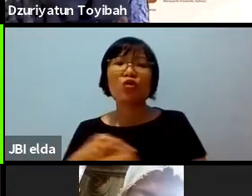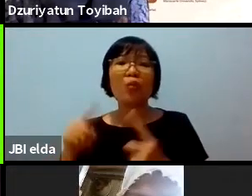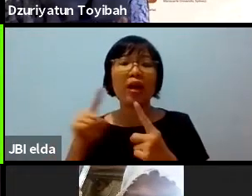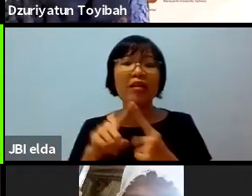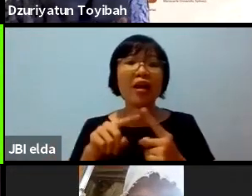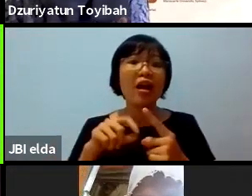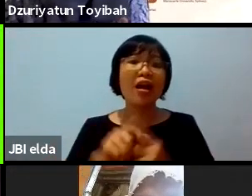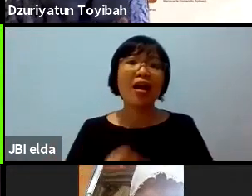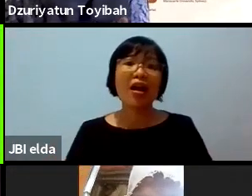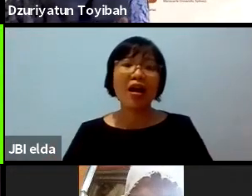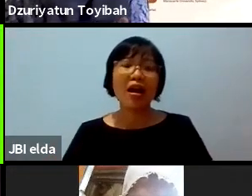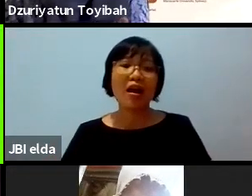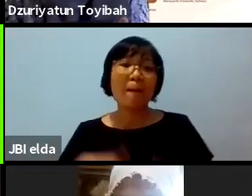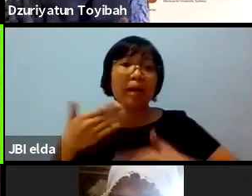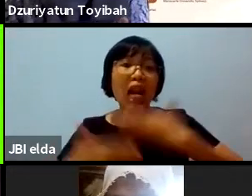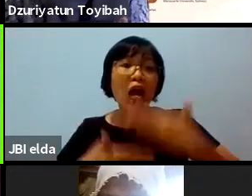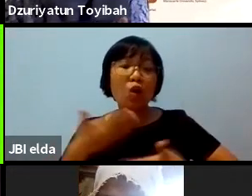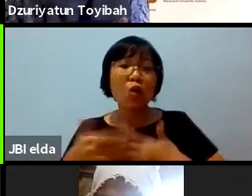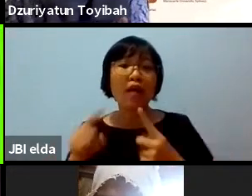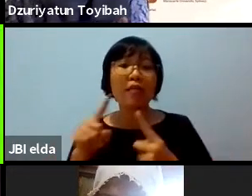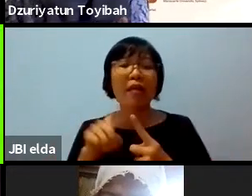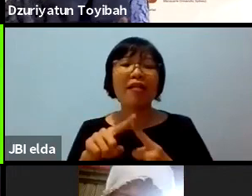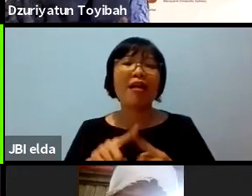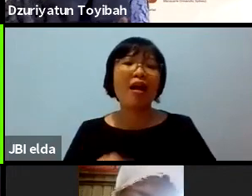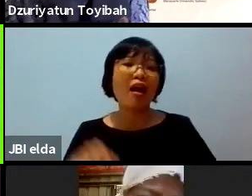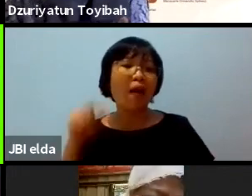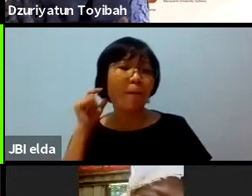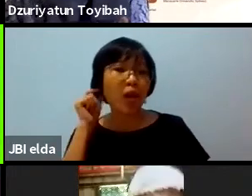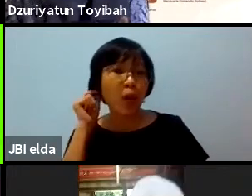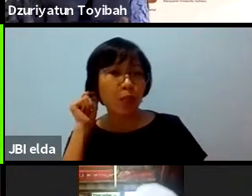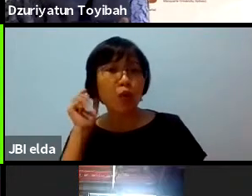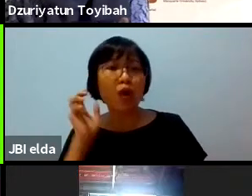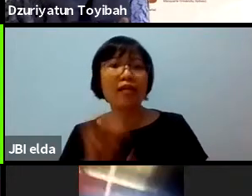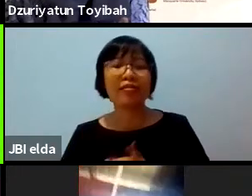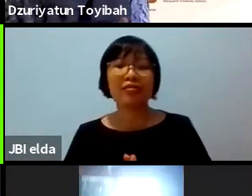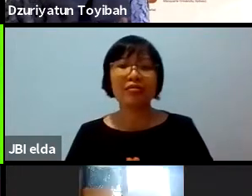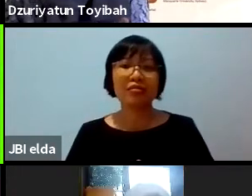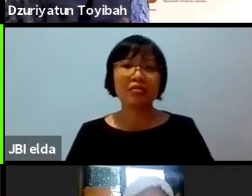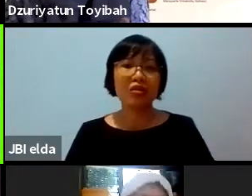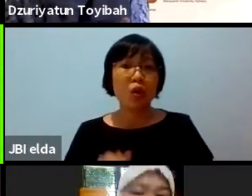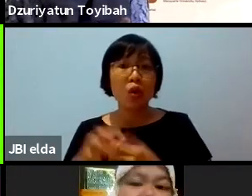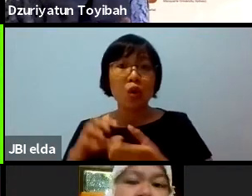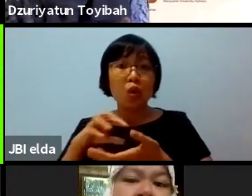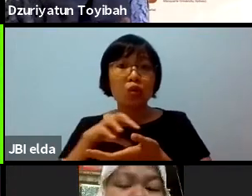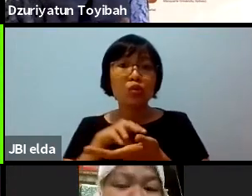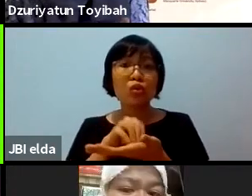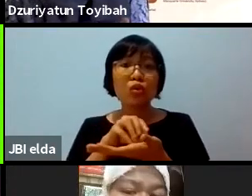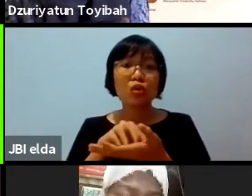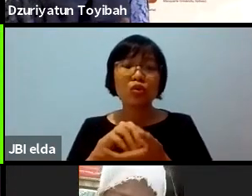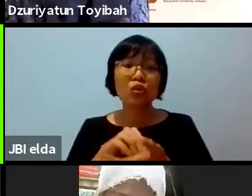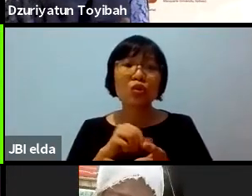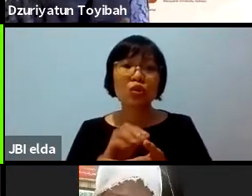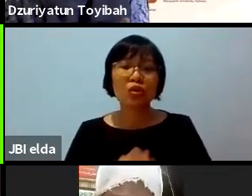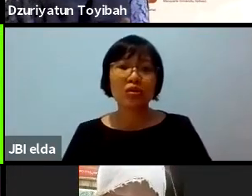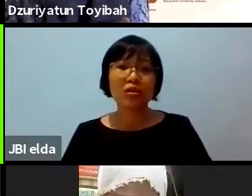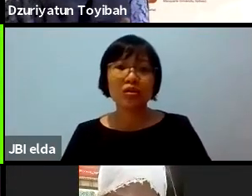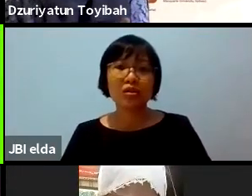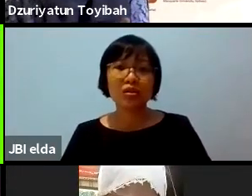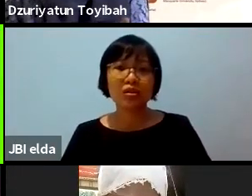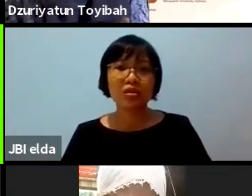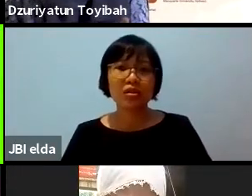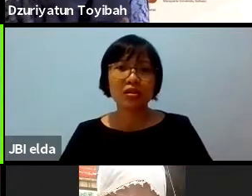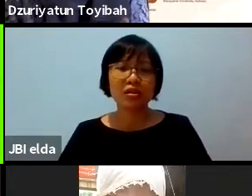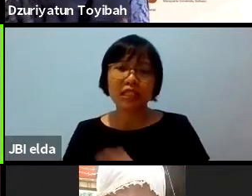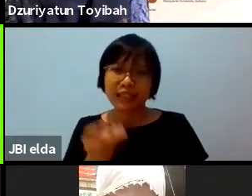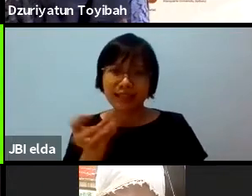yang terakhir, tetapi saya sangat yakin bahwa di daerah kostal suku-suku di sekitar pesisir pun mengalami hal yang sama sebelum itu.